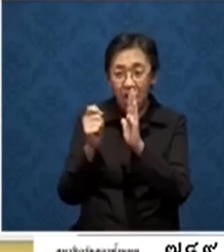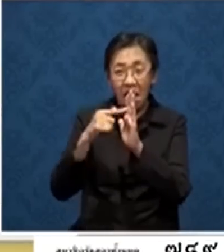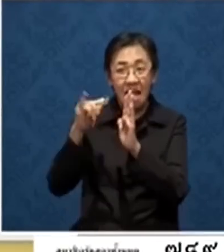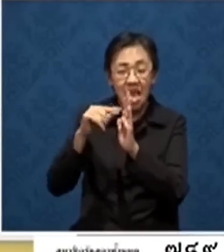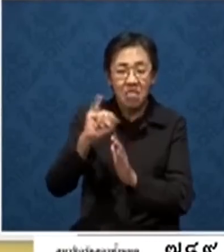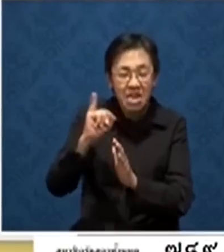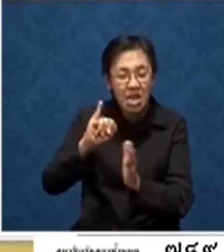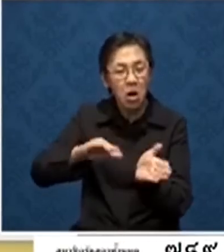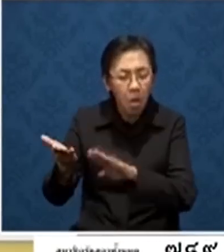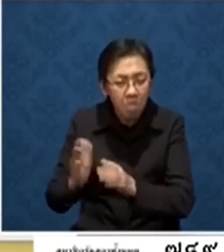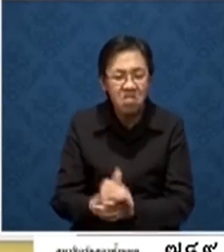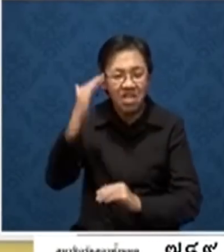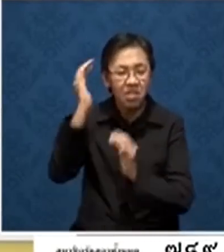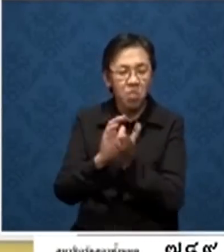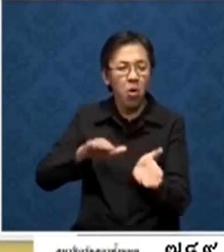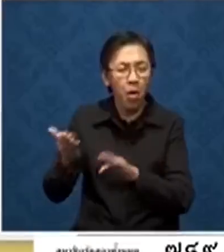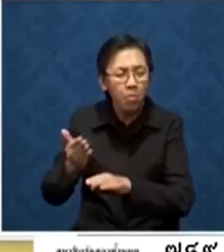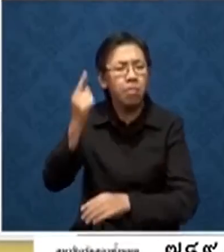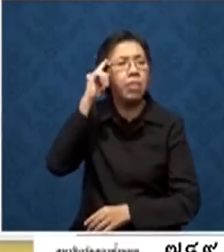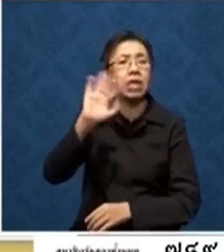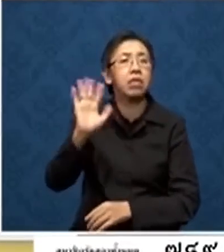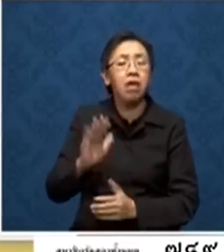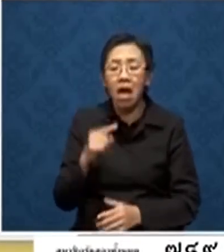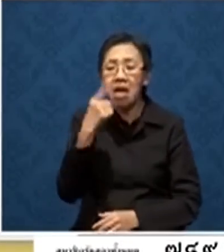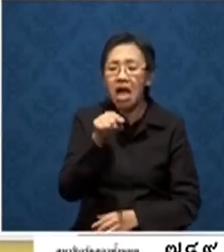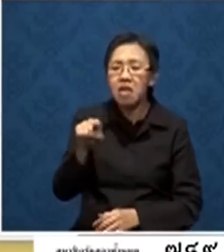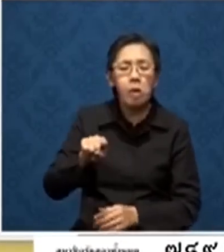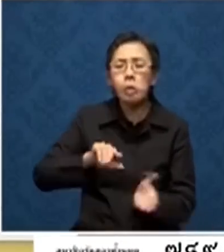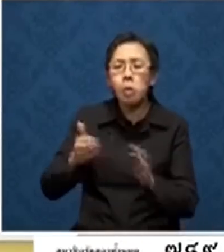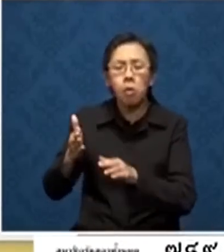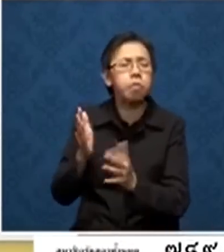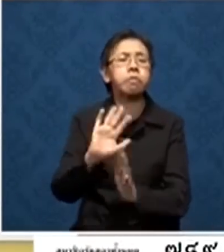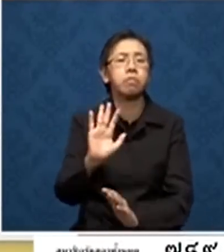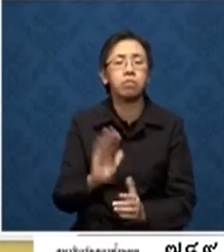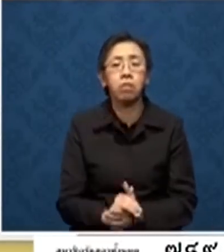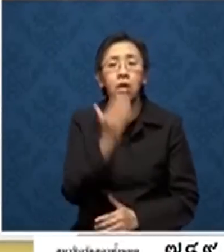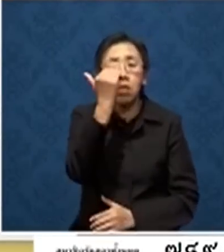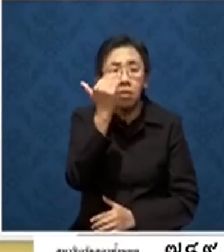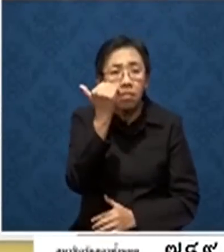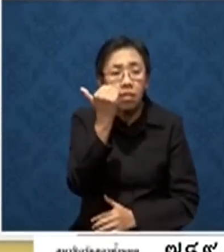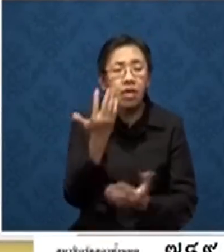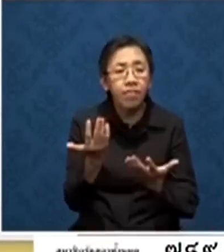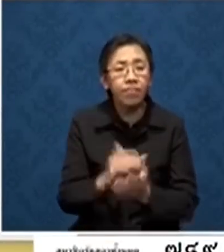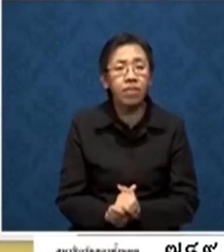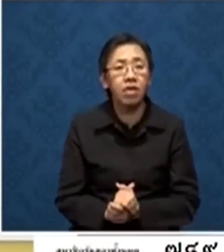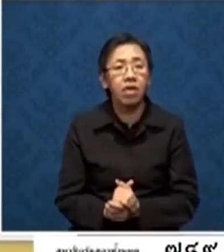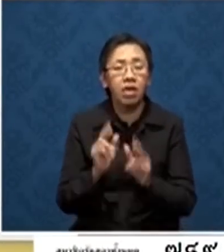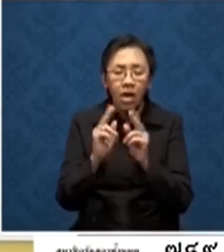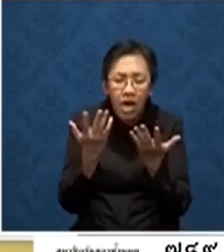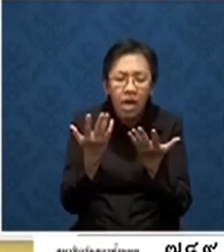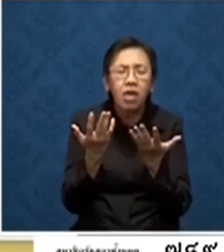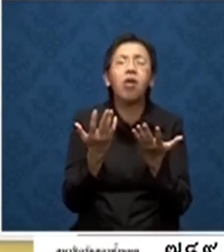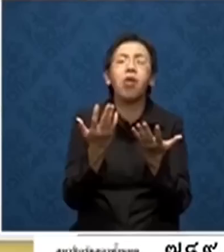ไม่คิดไปล้มตำรวจไม่คิดไม่ล้มใครทั้งนั้นเพราะว่าเขาเป็นกรรมการเขาเป็นผู้รักษากฎ